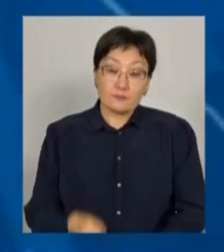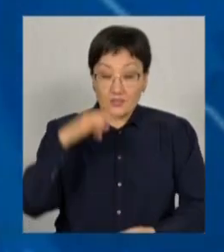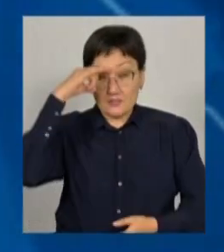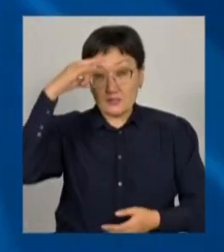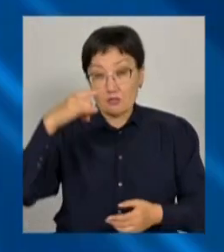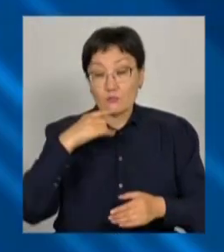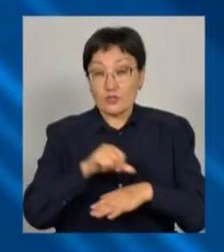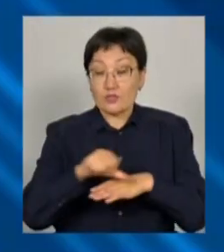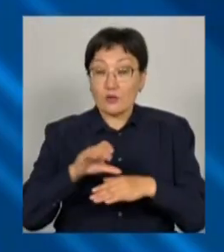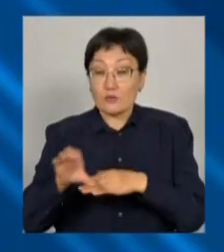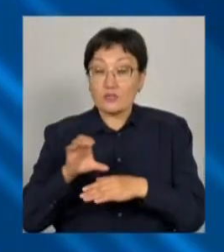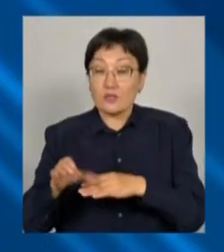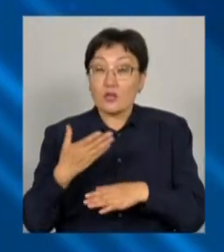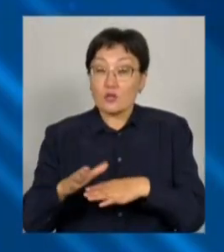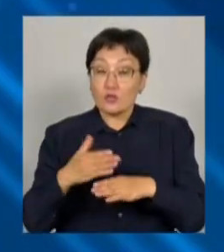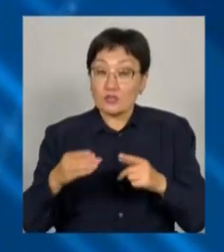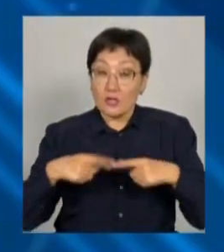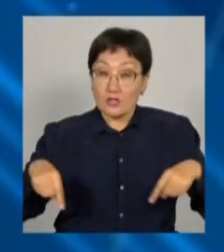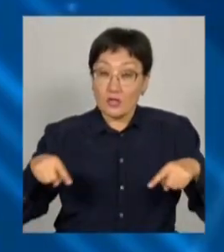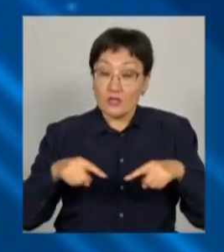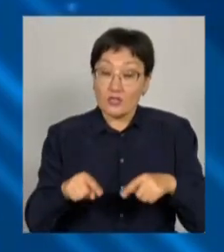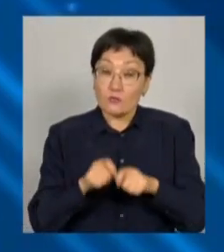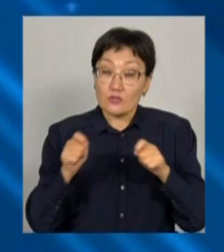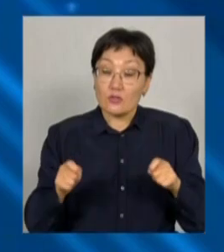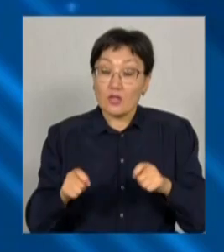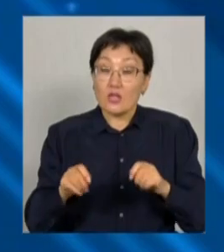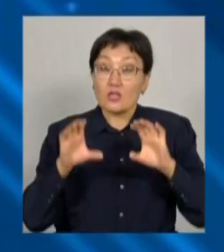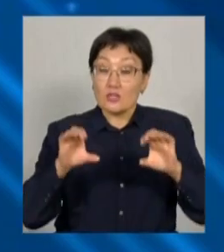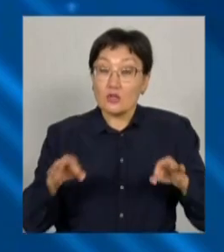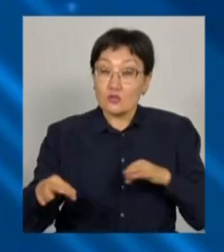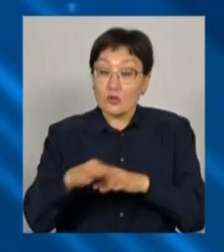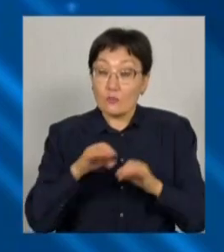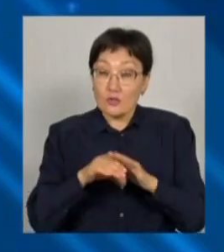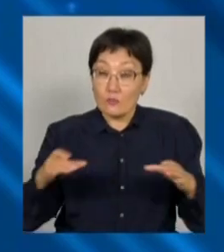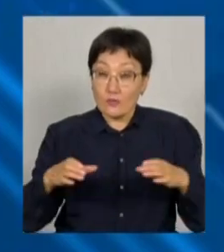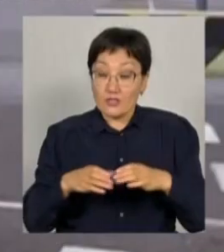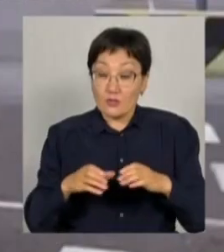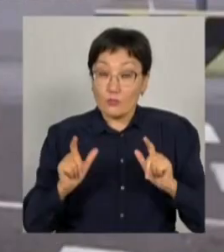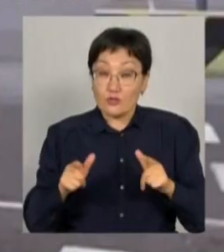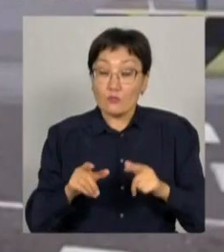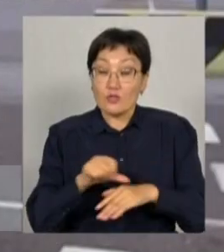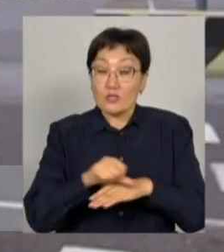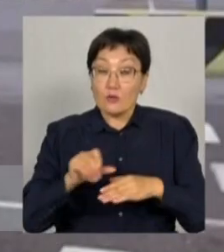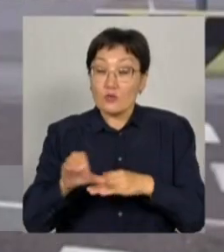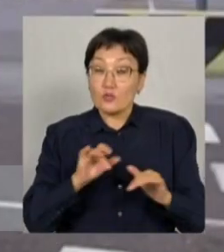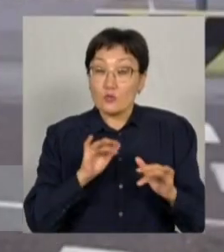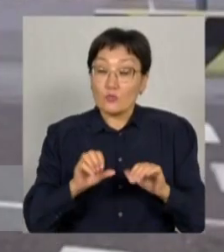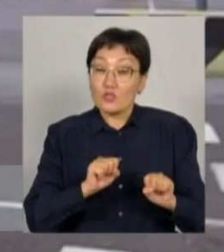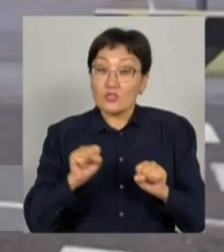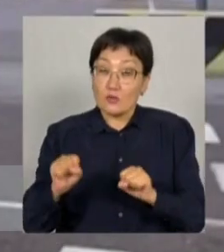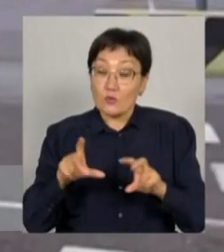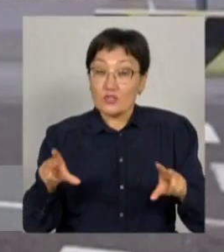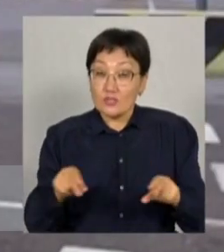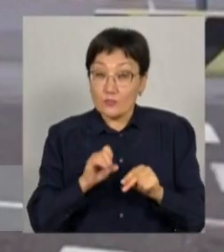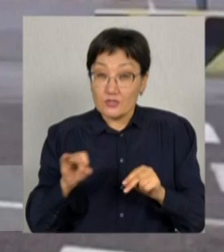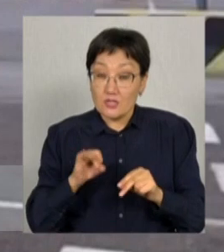Қазақстанда экспорттық кредиттік агенттік құрылады. Заң жобасын мәжіліс бірінші оқылымда мақұлдады. Бастама аясында экспорттық операцияларды сақтандыру,